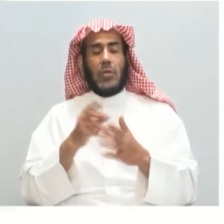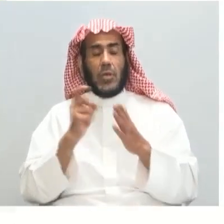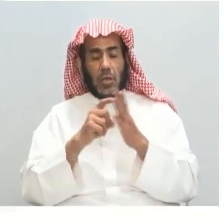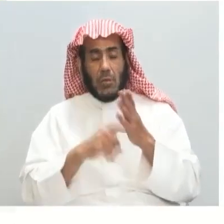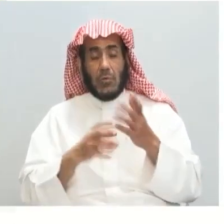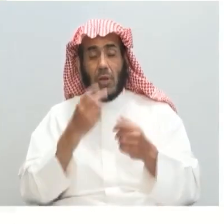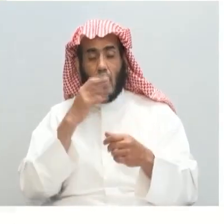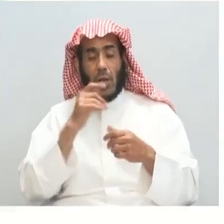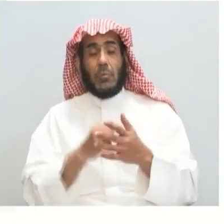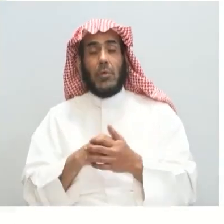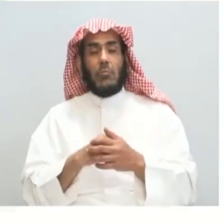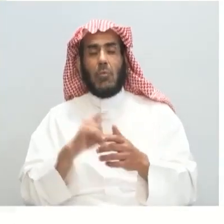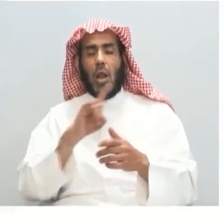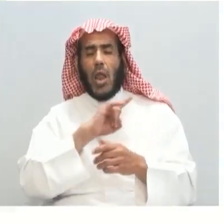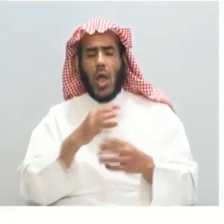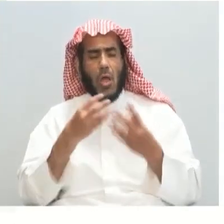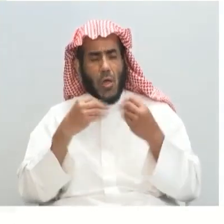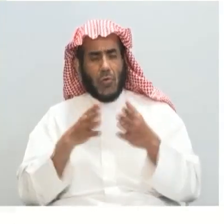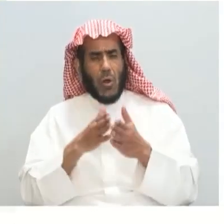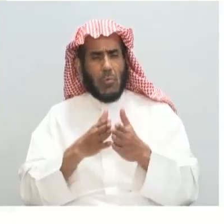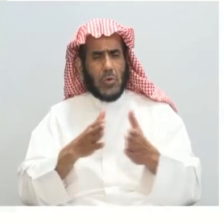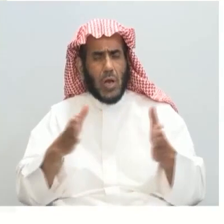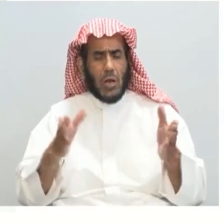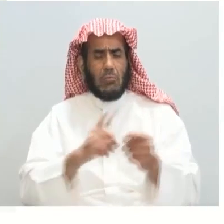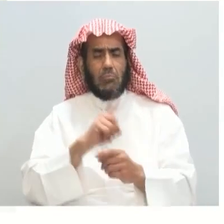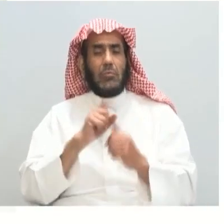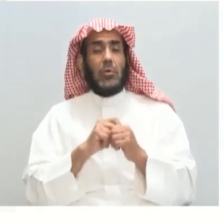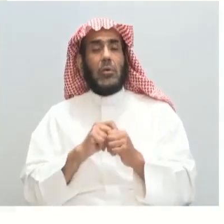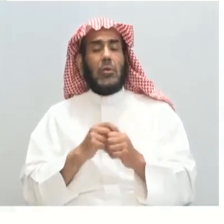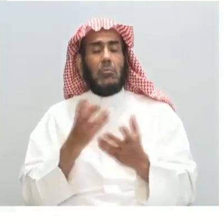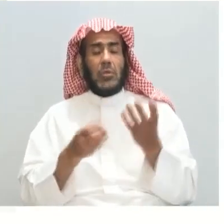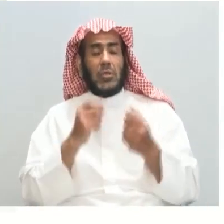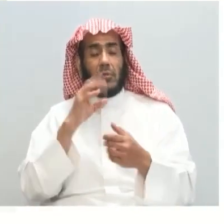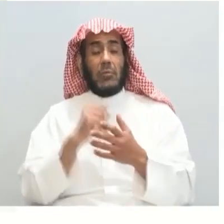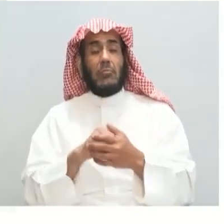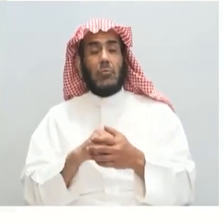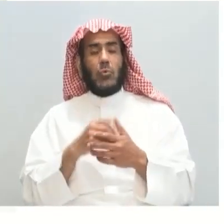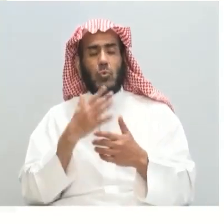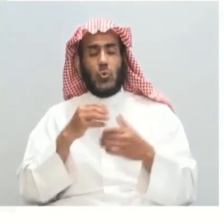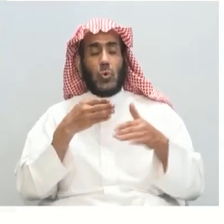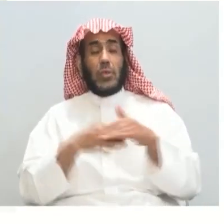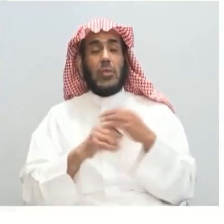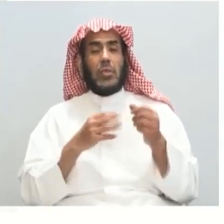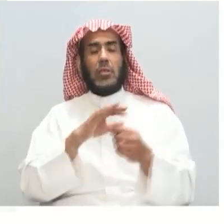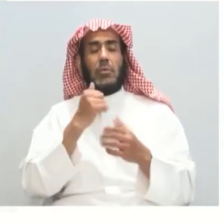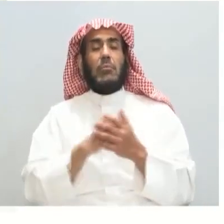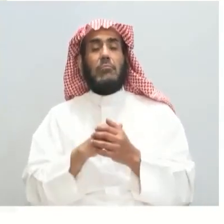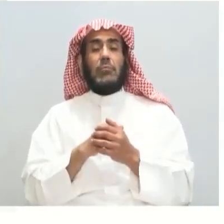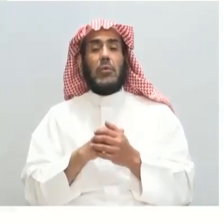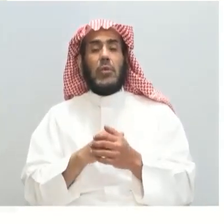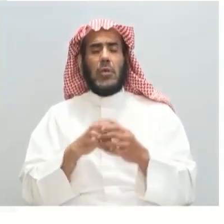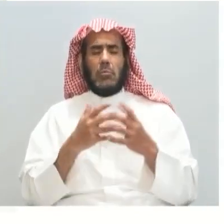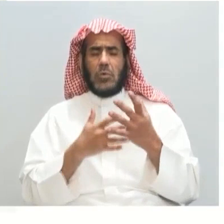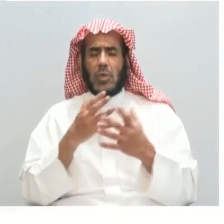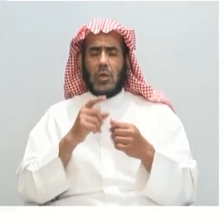الصرفي العربيه لا يفسح المجال لا يعطي مجالا ميزان الصرفي في العربيه بسهوله لدخول عناصر اجنبيه من